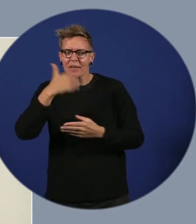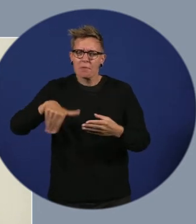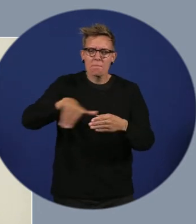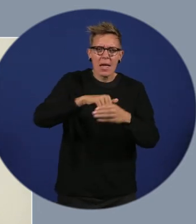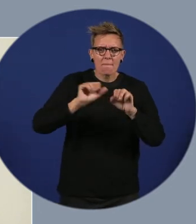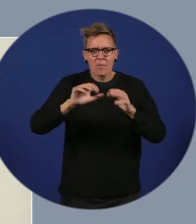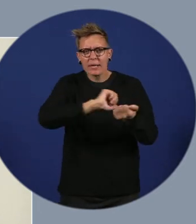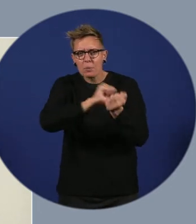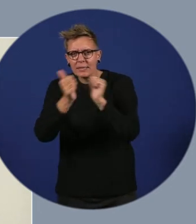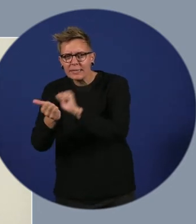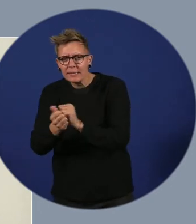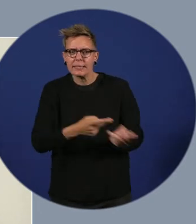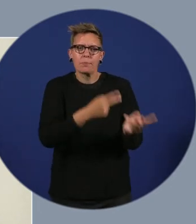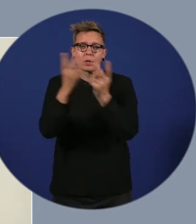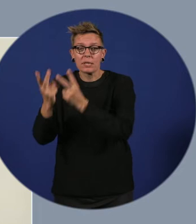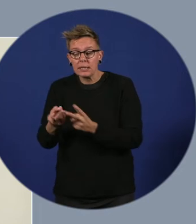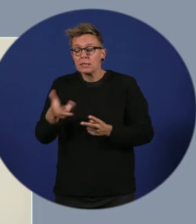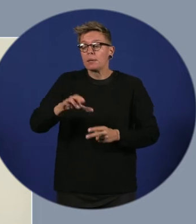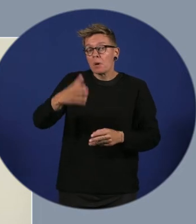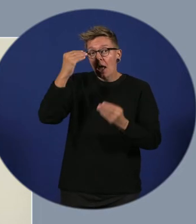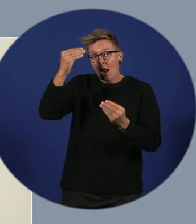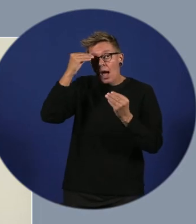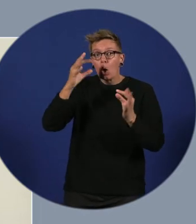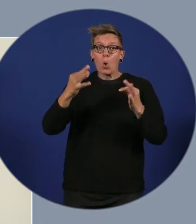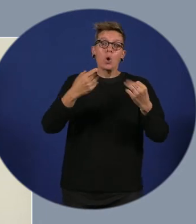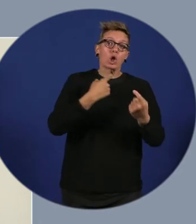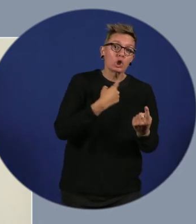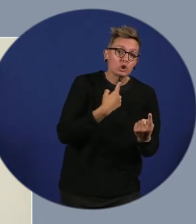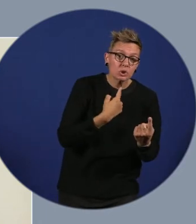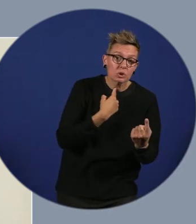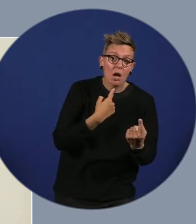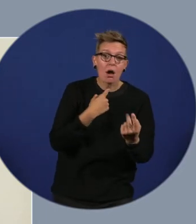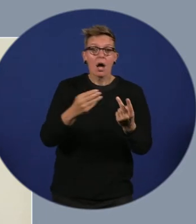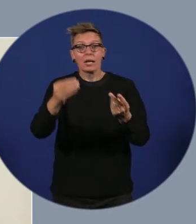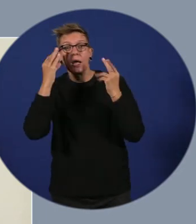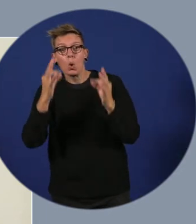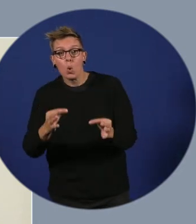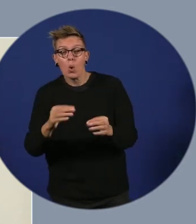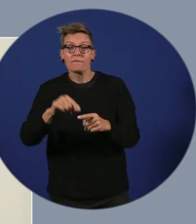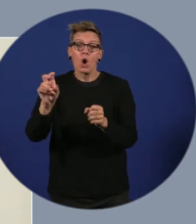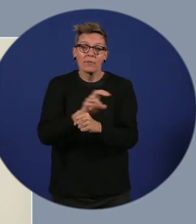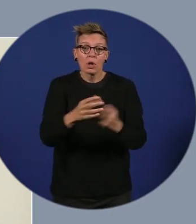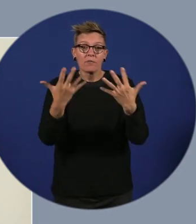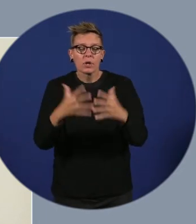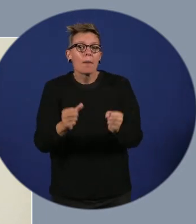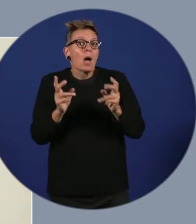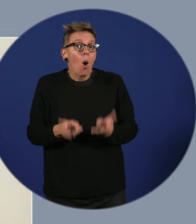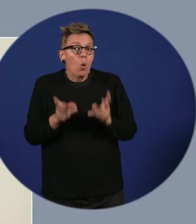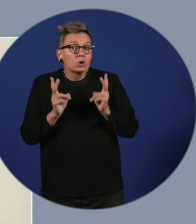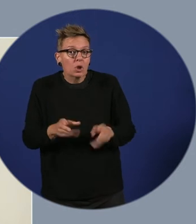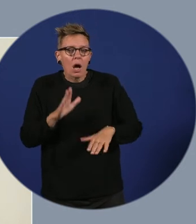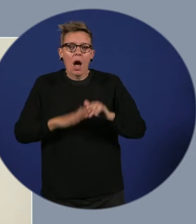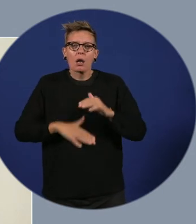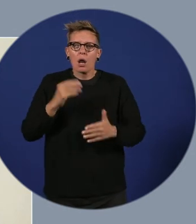och demokrati där de bland annat får lära sig att rösta och lära sig hur valvaka går till men även att